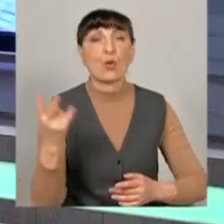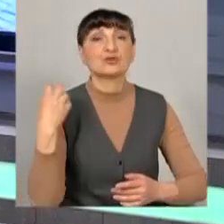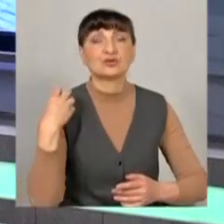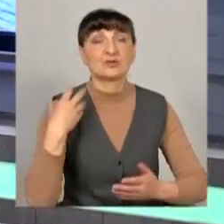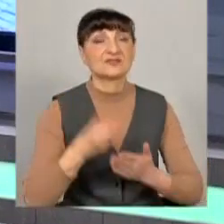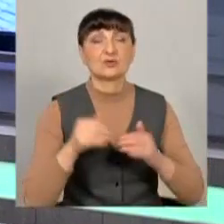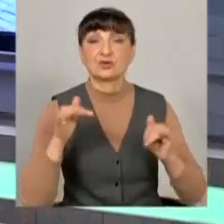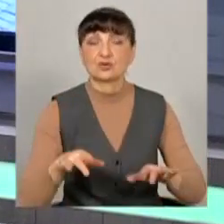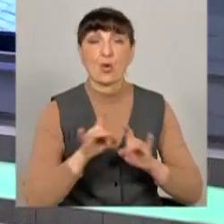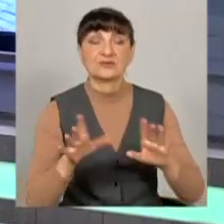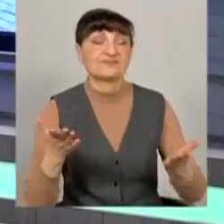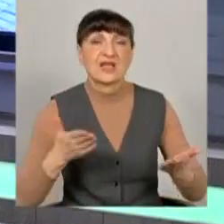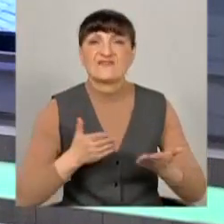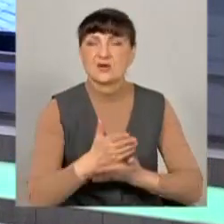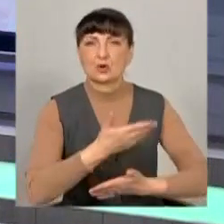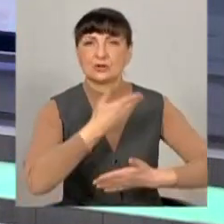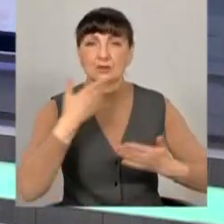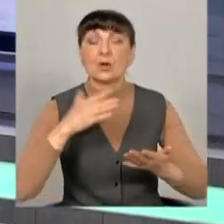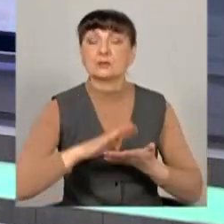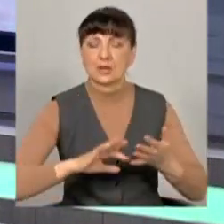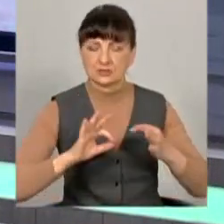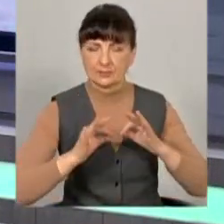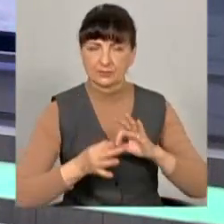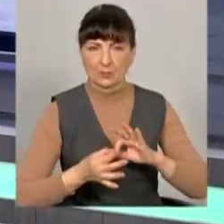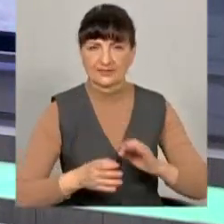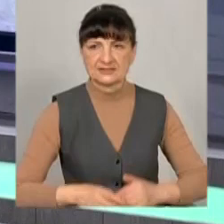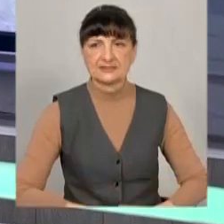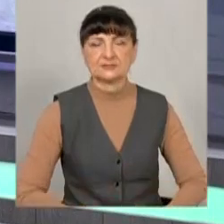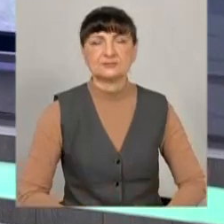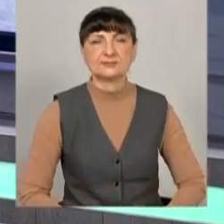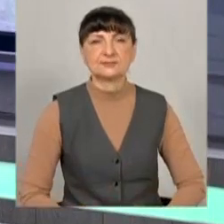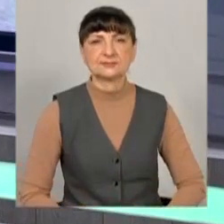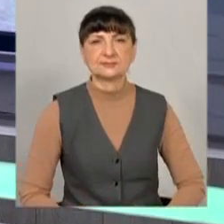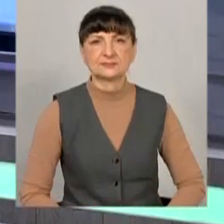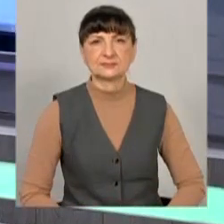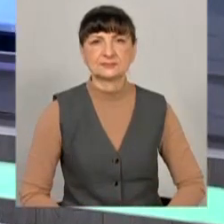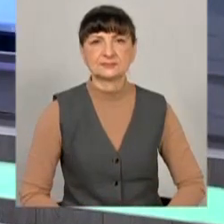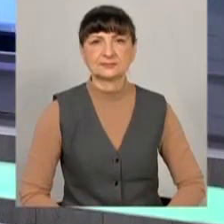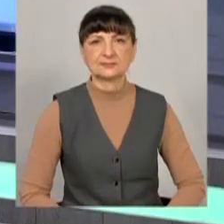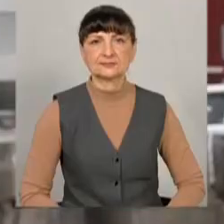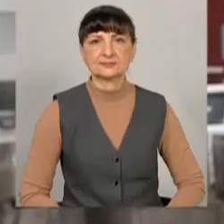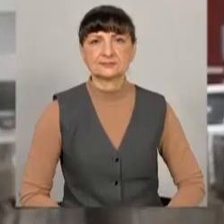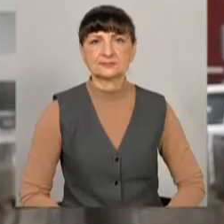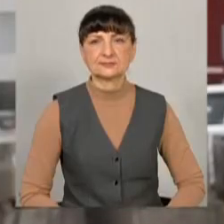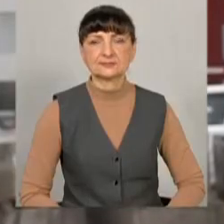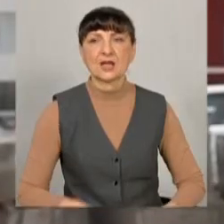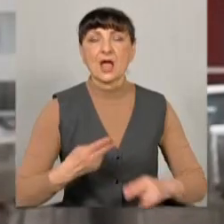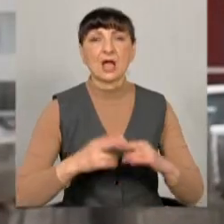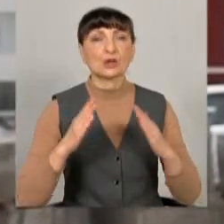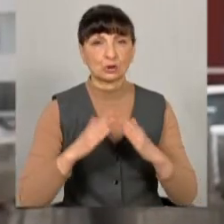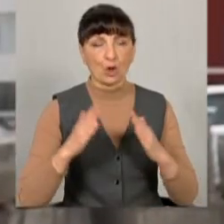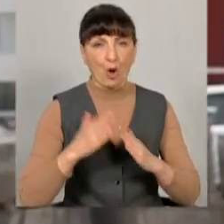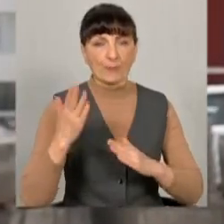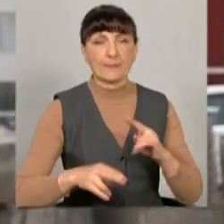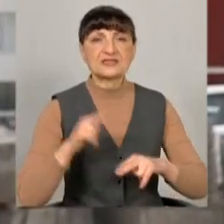решение объяснили безвыходной ситуацией. Все подробности жилищного скандала в репортаже Лейлы Ауэсовой. Этот дом за моей